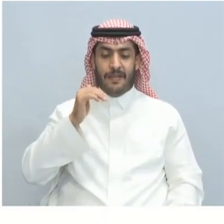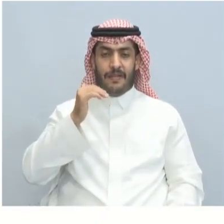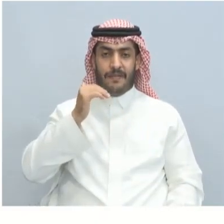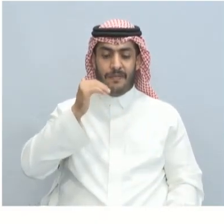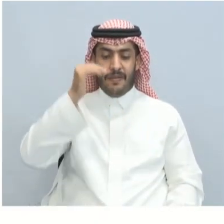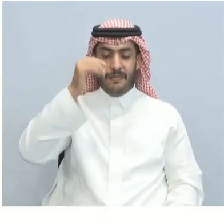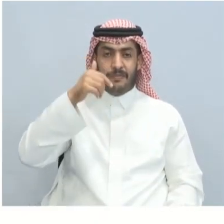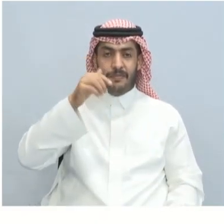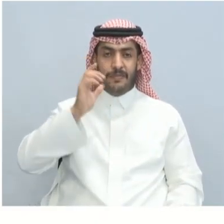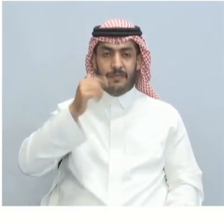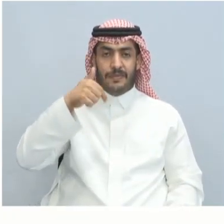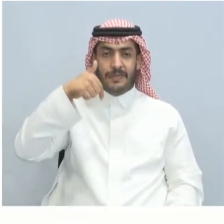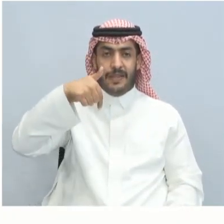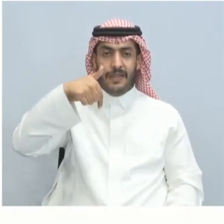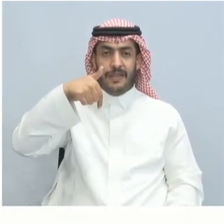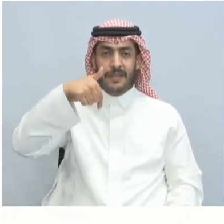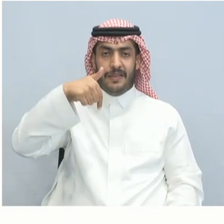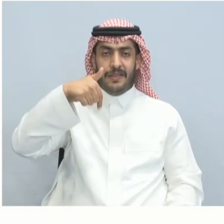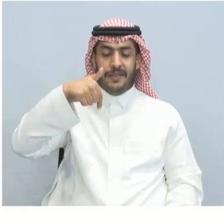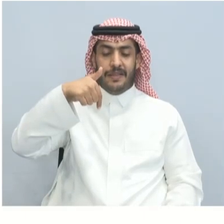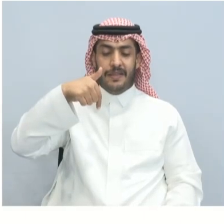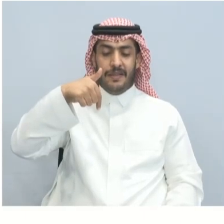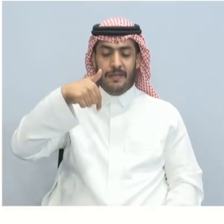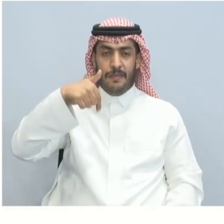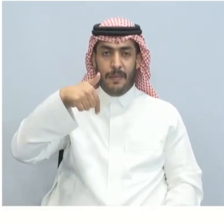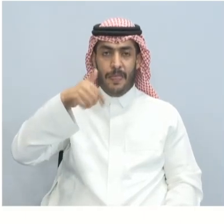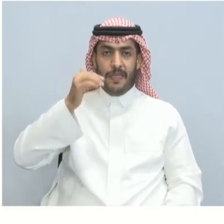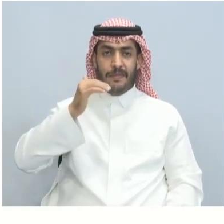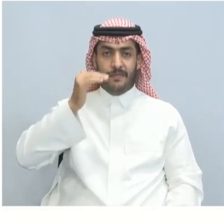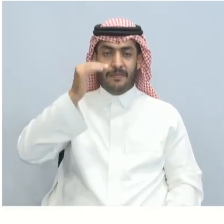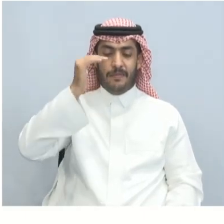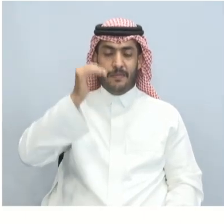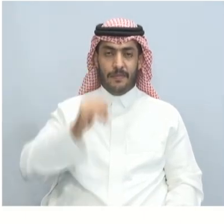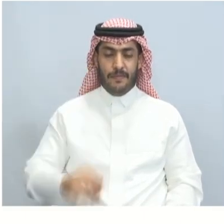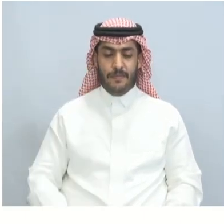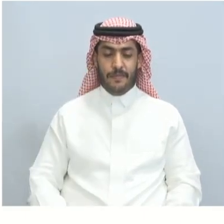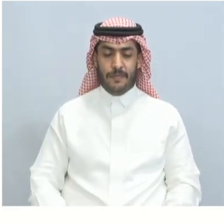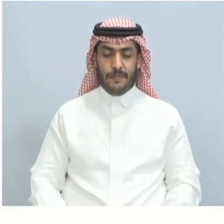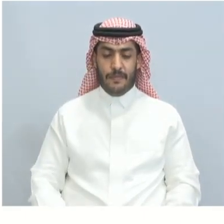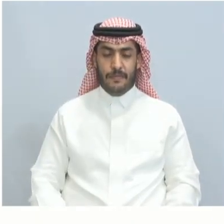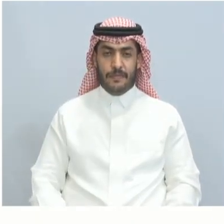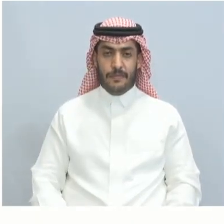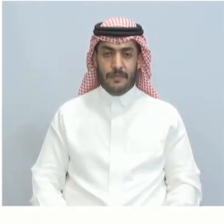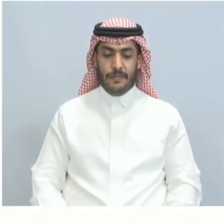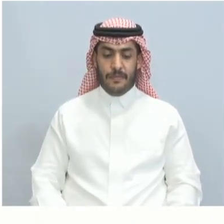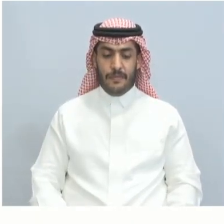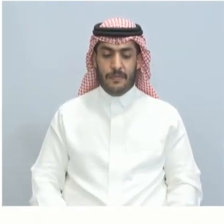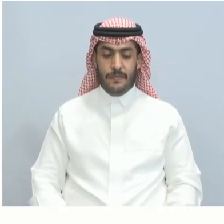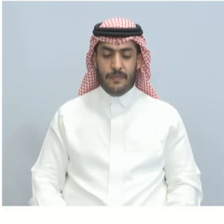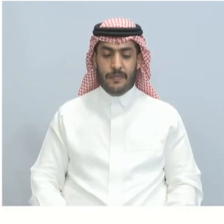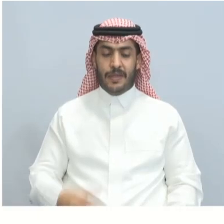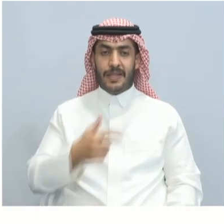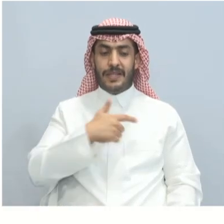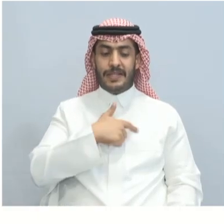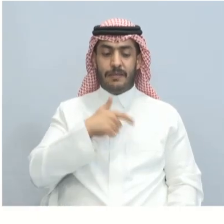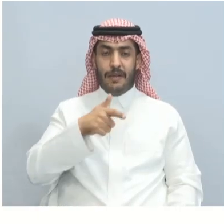اعلى بمقدار كم ست وحدات اذا المثلث تحرك ست وحدات الى الاعلى